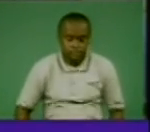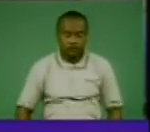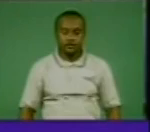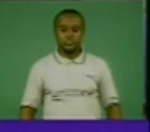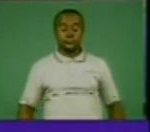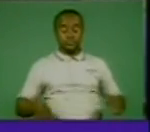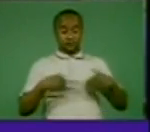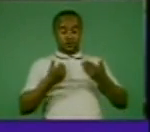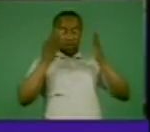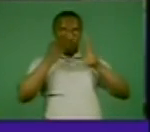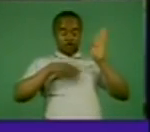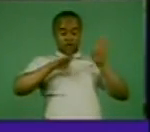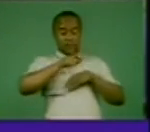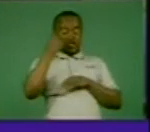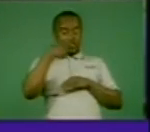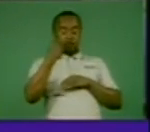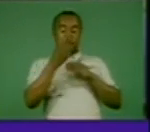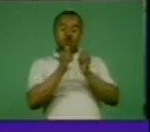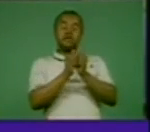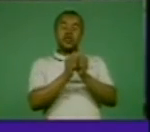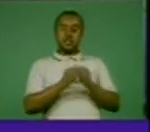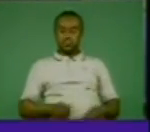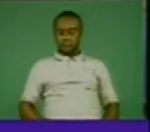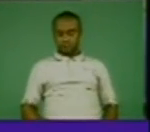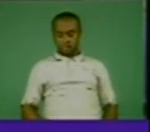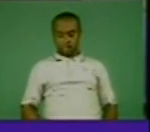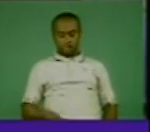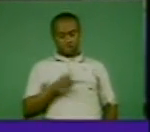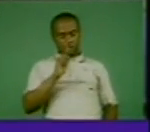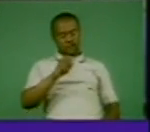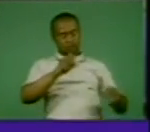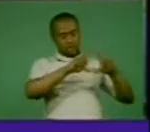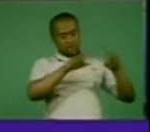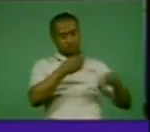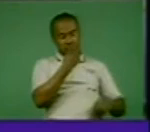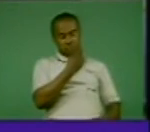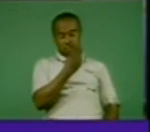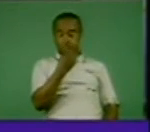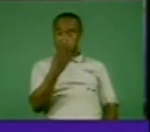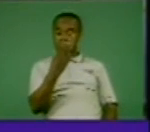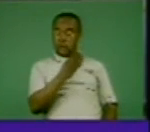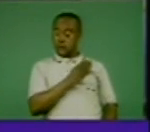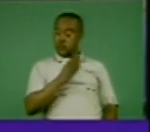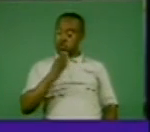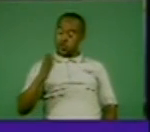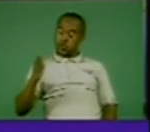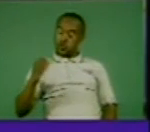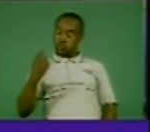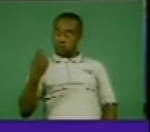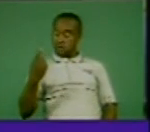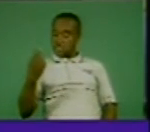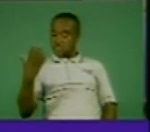Mheshimiwa Mwenyekiti, sura ya 10 ilikuwa na ibara 124 mpaka 157.